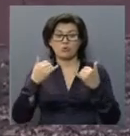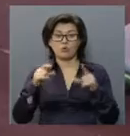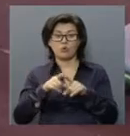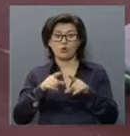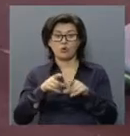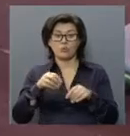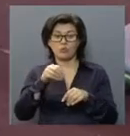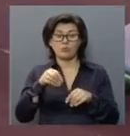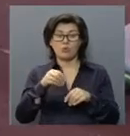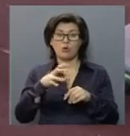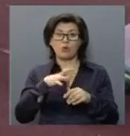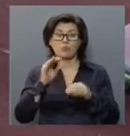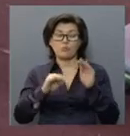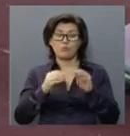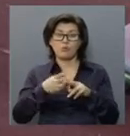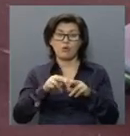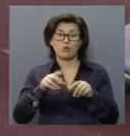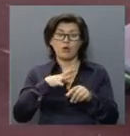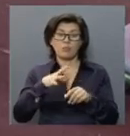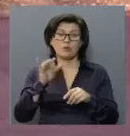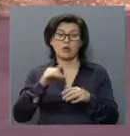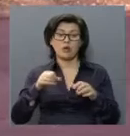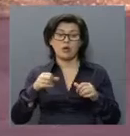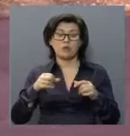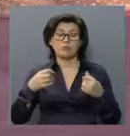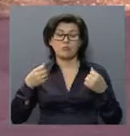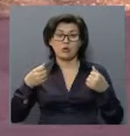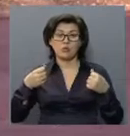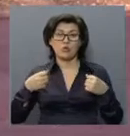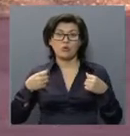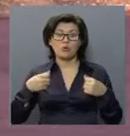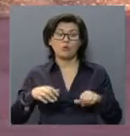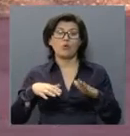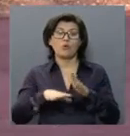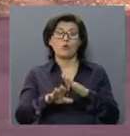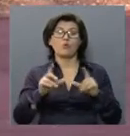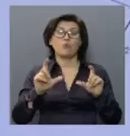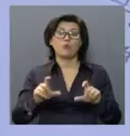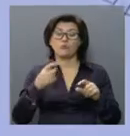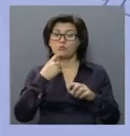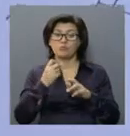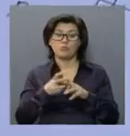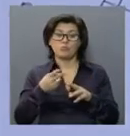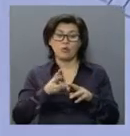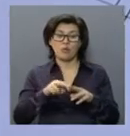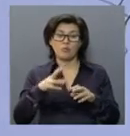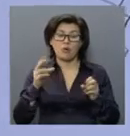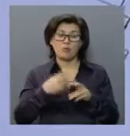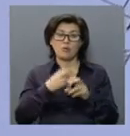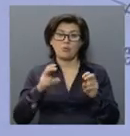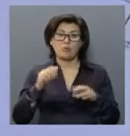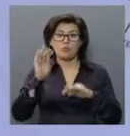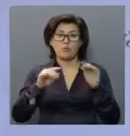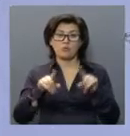құм салғыш орнатылуы керек. Ал сырғанаққа баланы отырғызуға тіпті қорқынышты дейді тұрғындар. Қауіпсіздік жағы былай тұрсын,